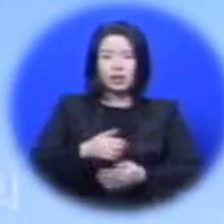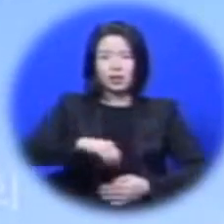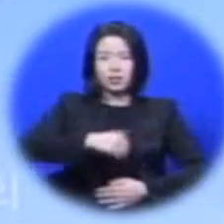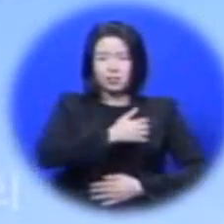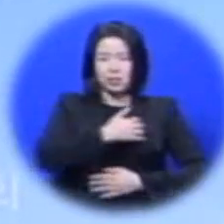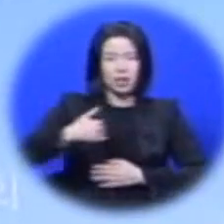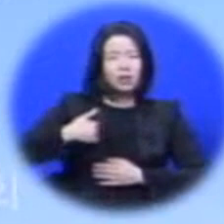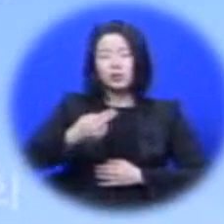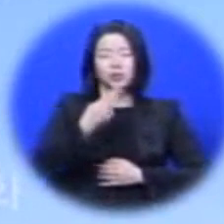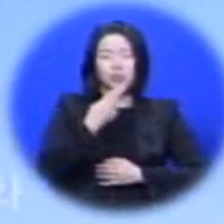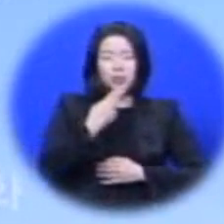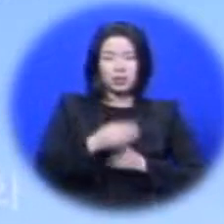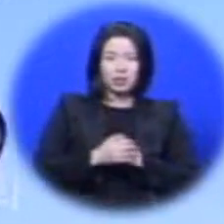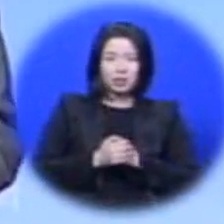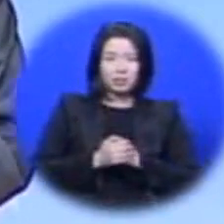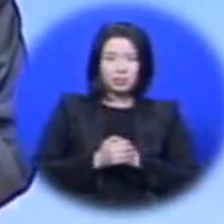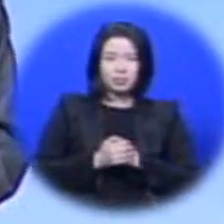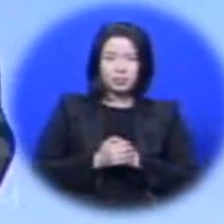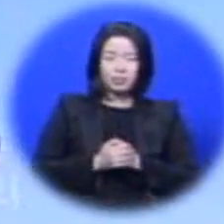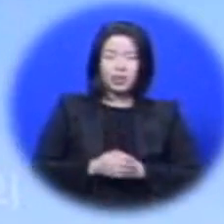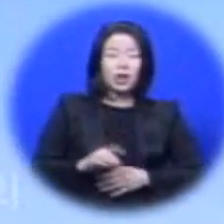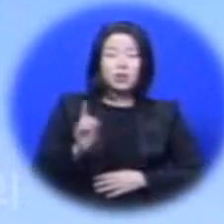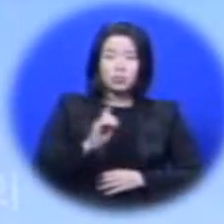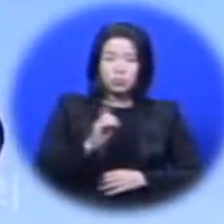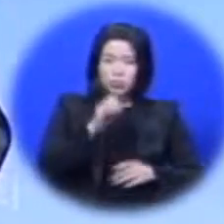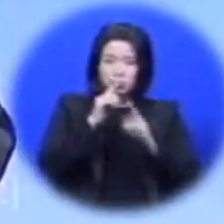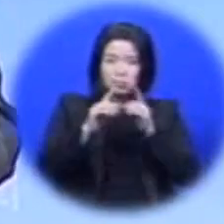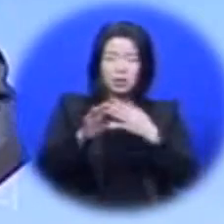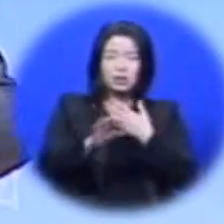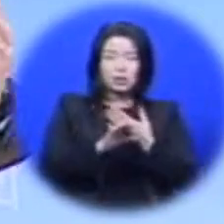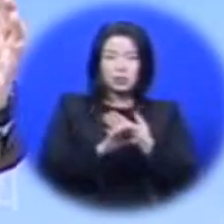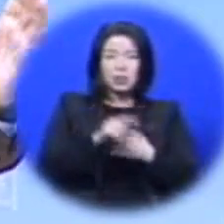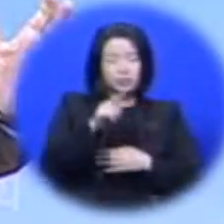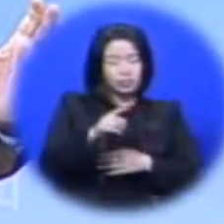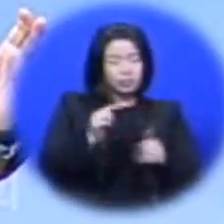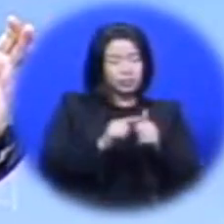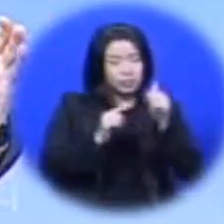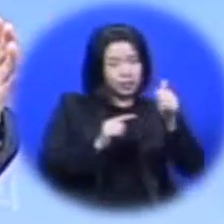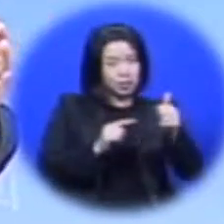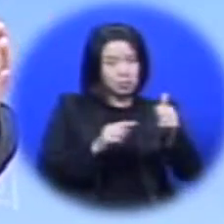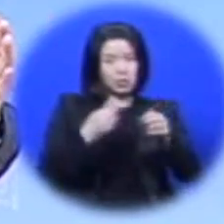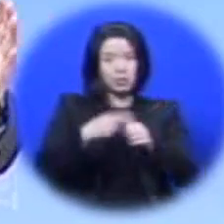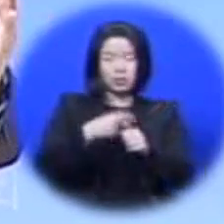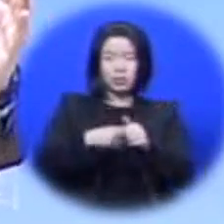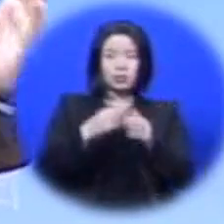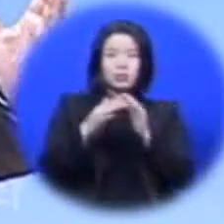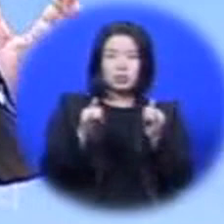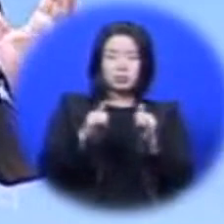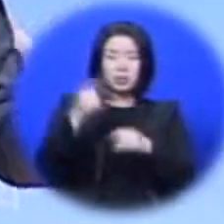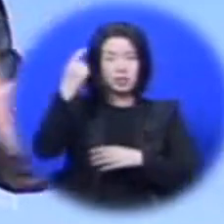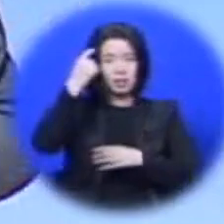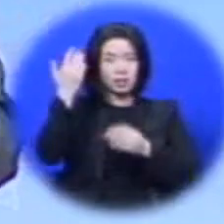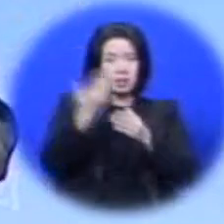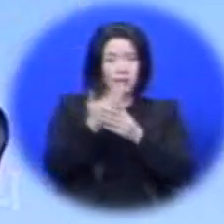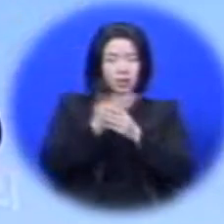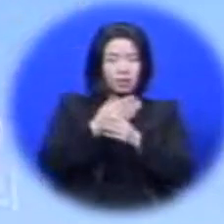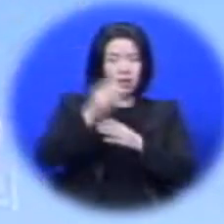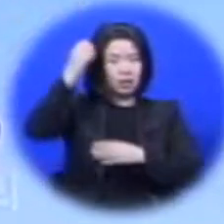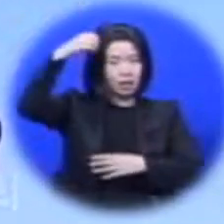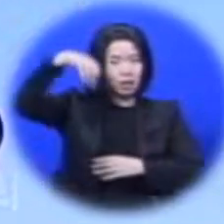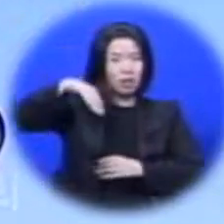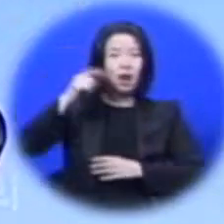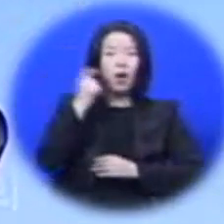그러더랍니다. 무슨 이야기냐면 그 남편 교수님이 박사학위를 가짜